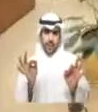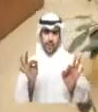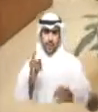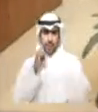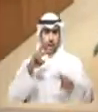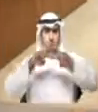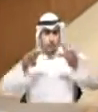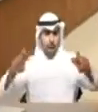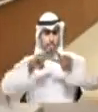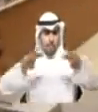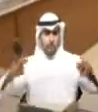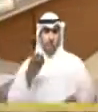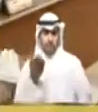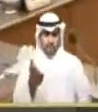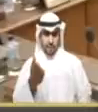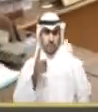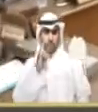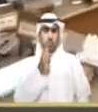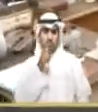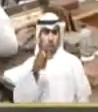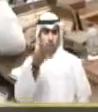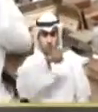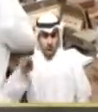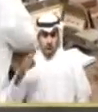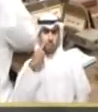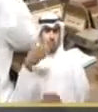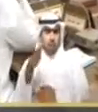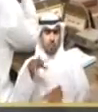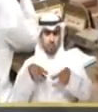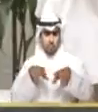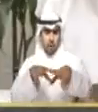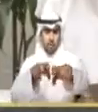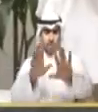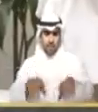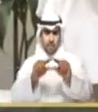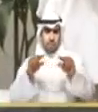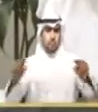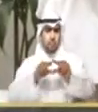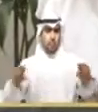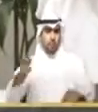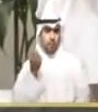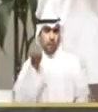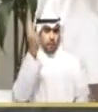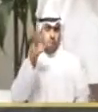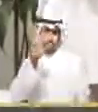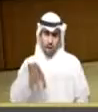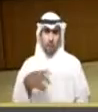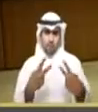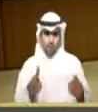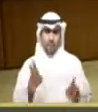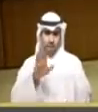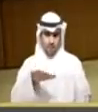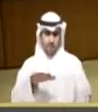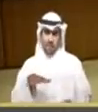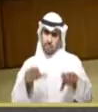لجنة الشكاوى والعرائض ولجنة الزراعة والثروة الحيوانية والسمكية بعض الموضوعات والاقتراحات برغبة. بدورها